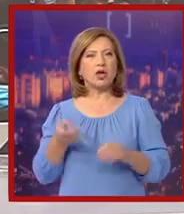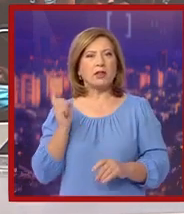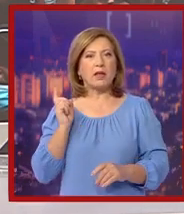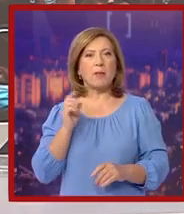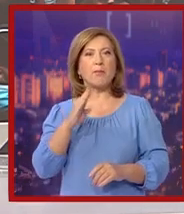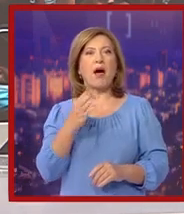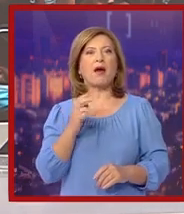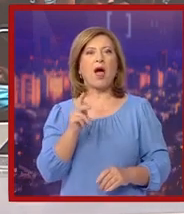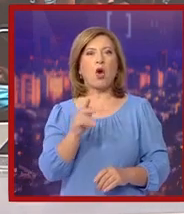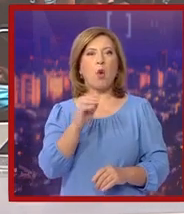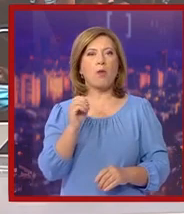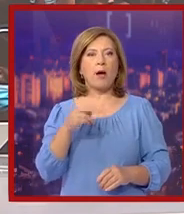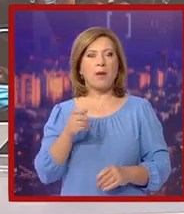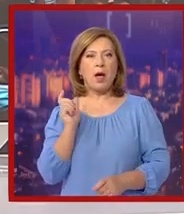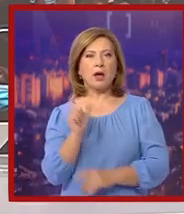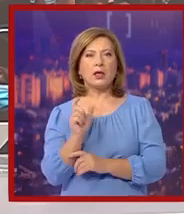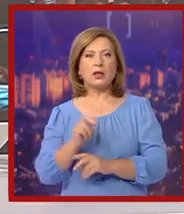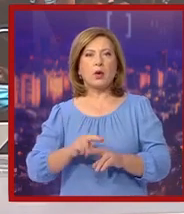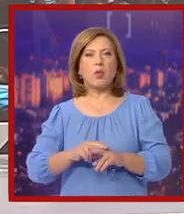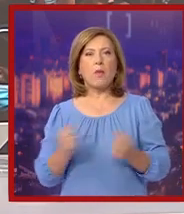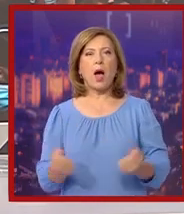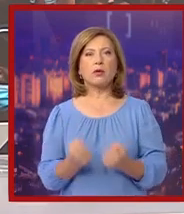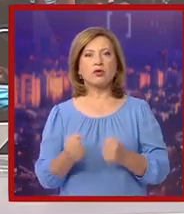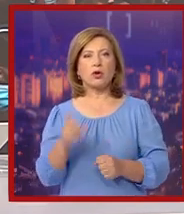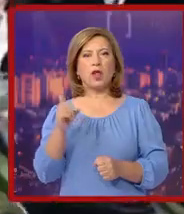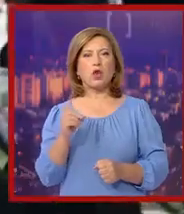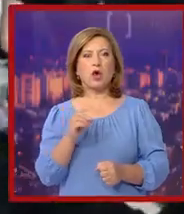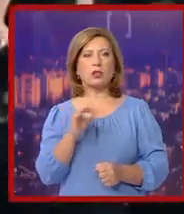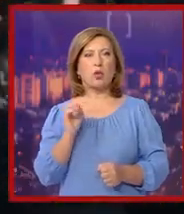Obama, critică dur modul în care a acționat Donald Trump.